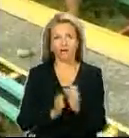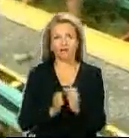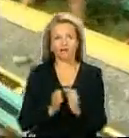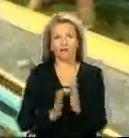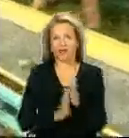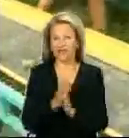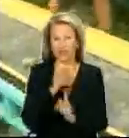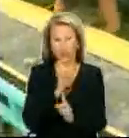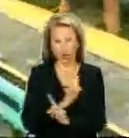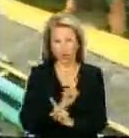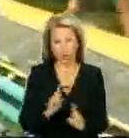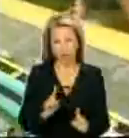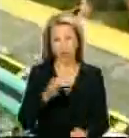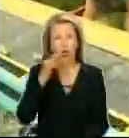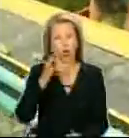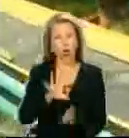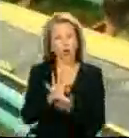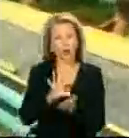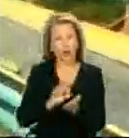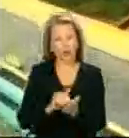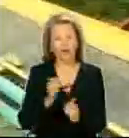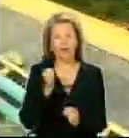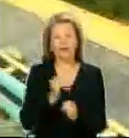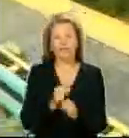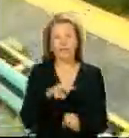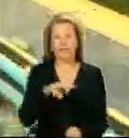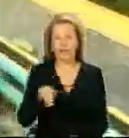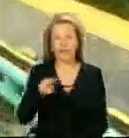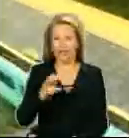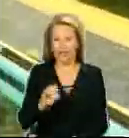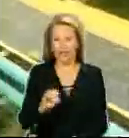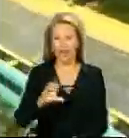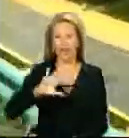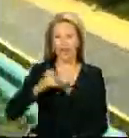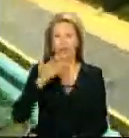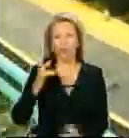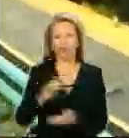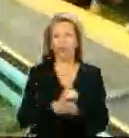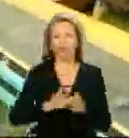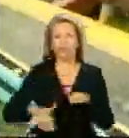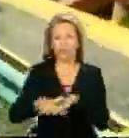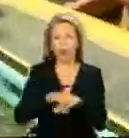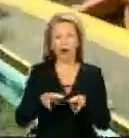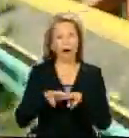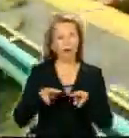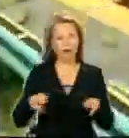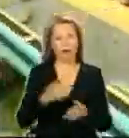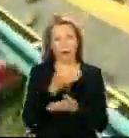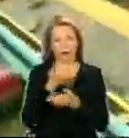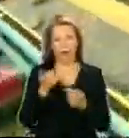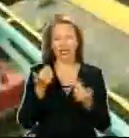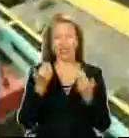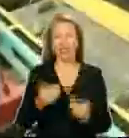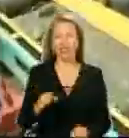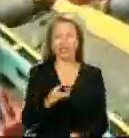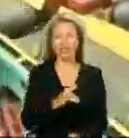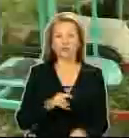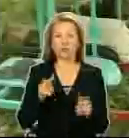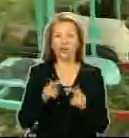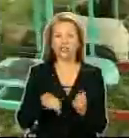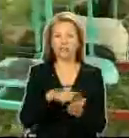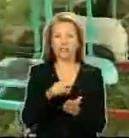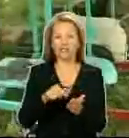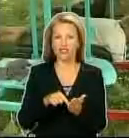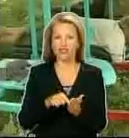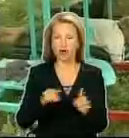будет. Опытный образец изготовлен в Лиде. На постсоветском пространстве аналогов ему пока нет. Сейчас в республике рассматривается вопрос